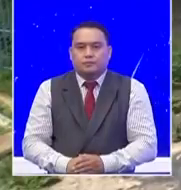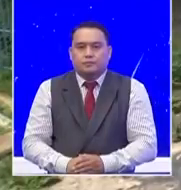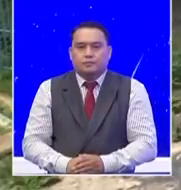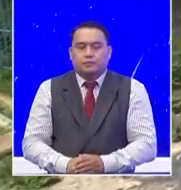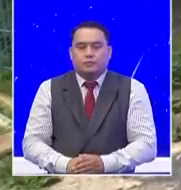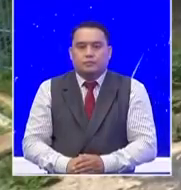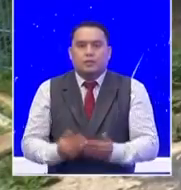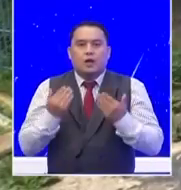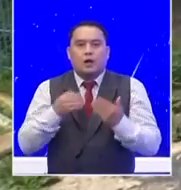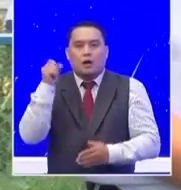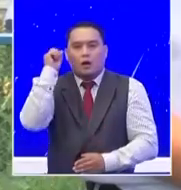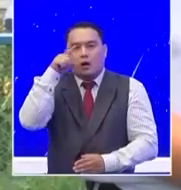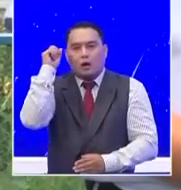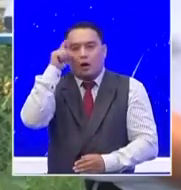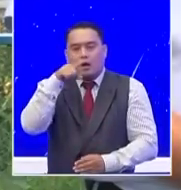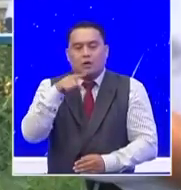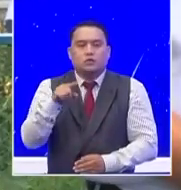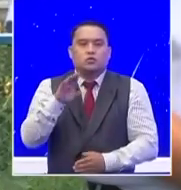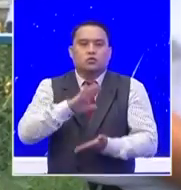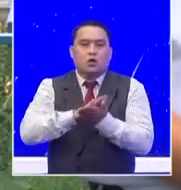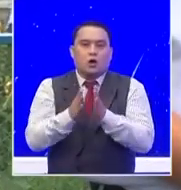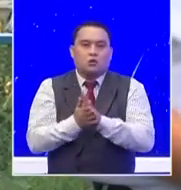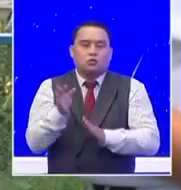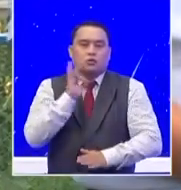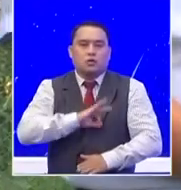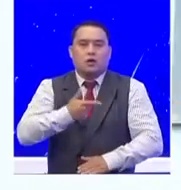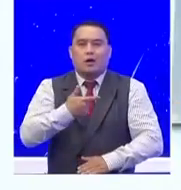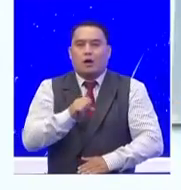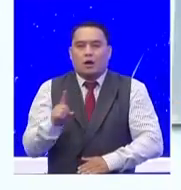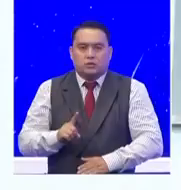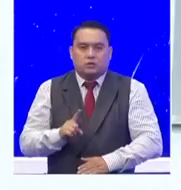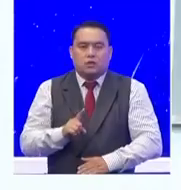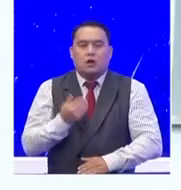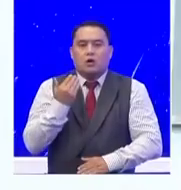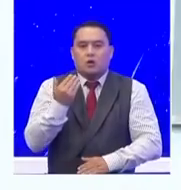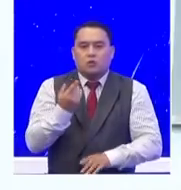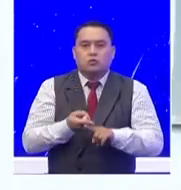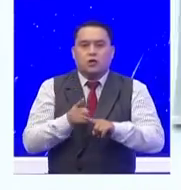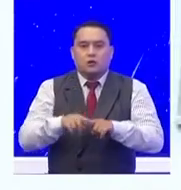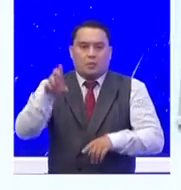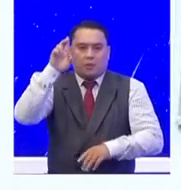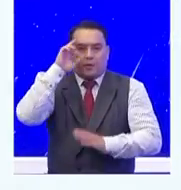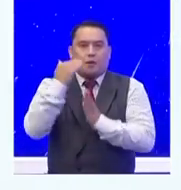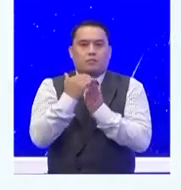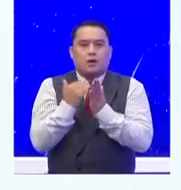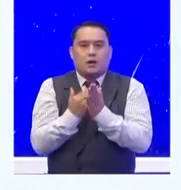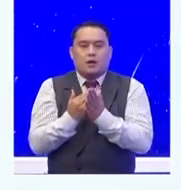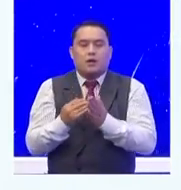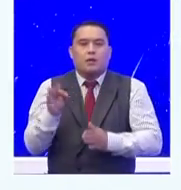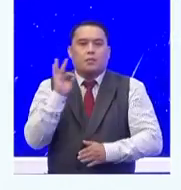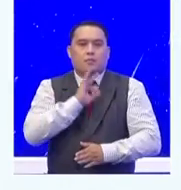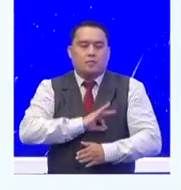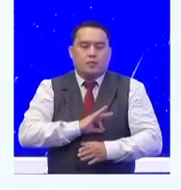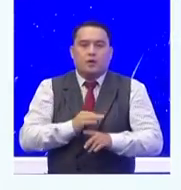Қазір Қарабұлақ ауылының 43 тұрғыны тиімді шарттар арқылы газбен қамтылған. Бірі Алшынбаевтар әулеті. Мемлекеттік бағдарламамен еш пайызсыз